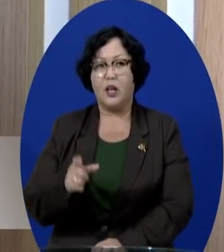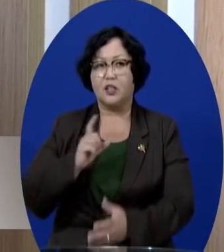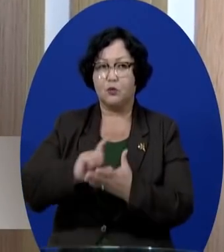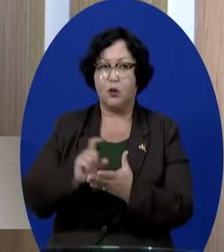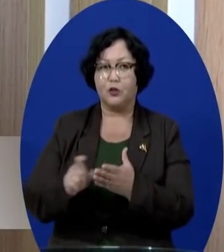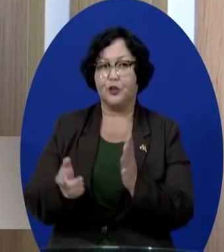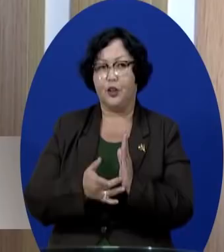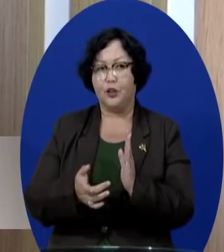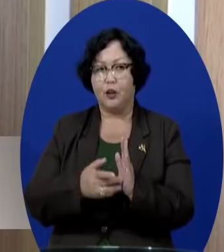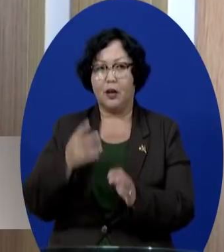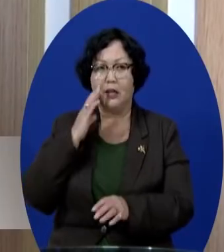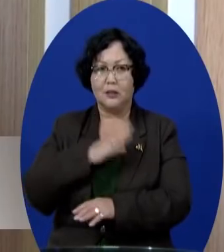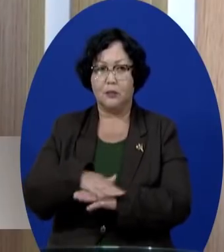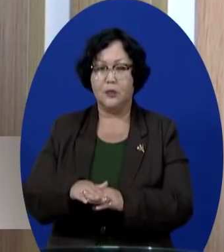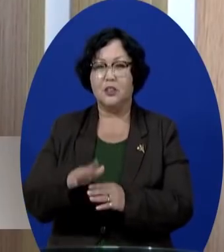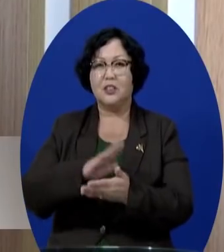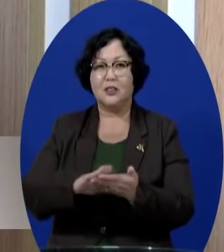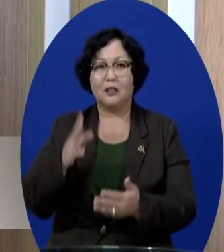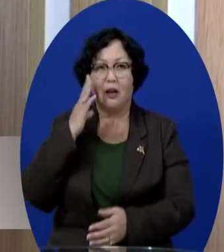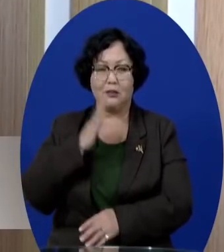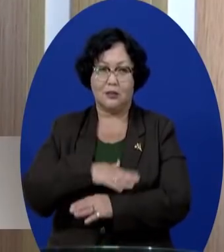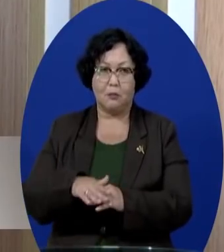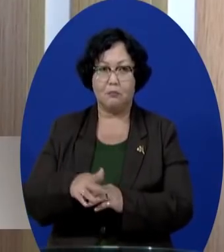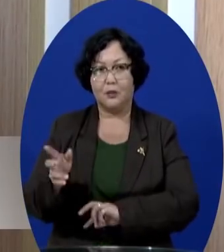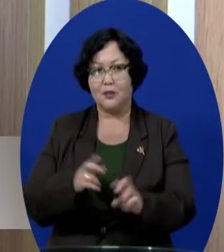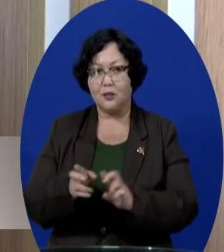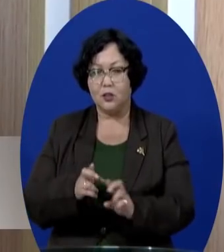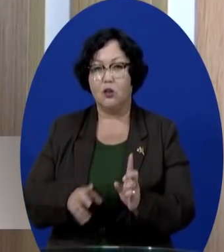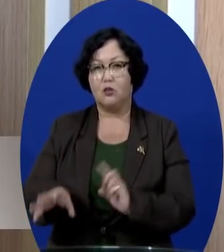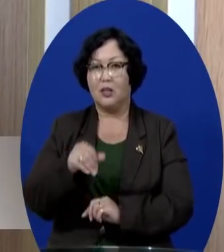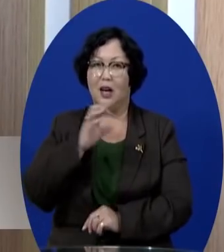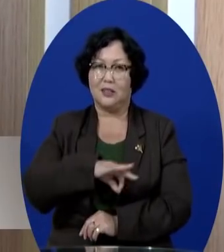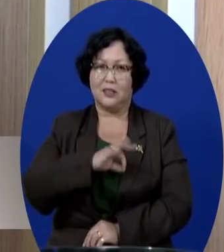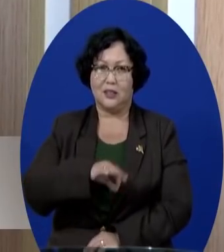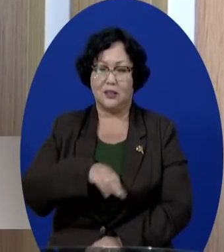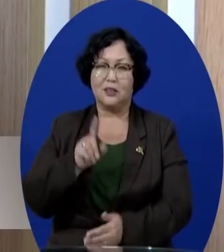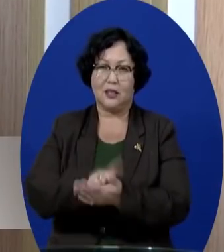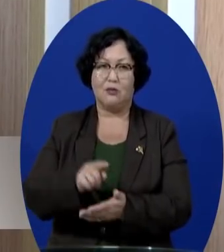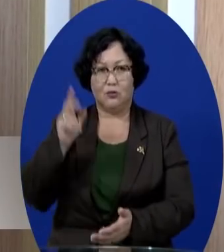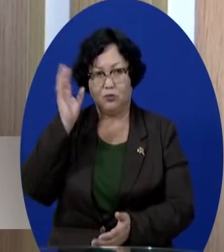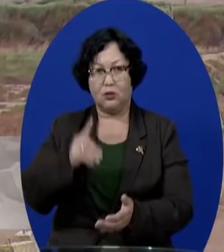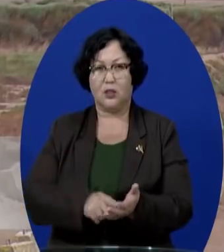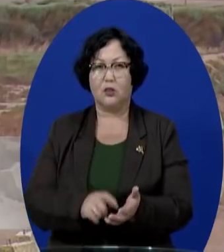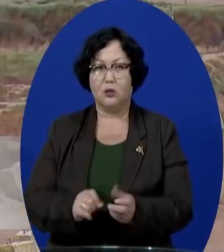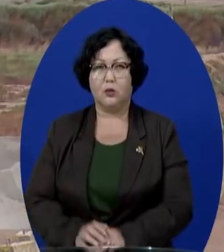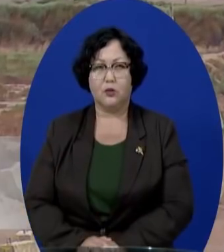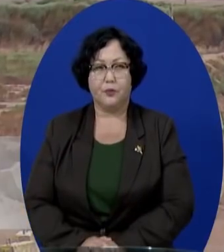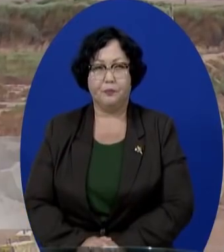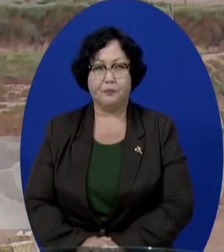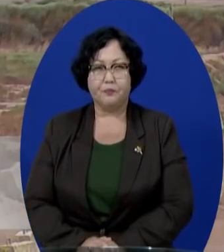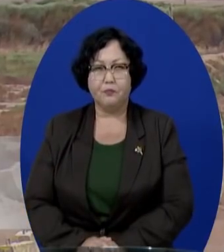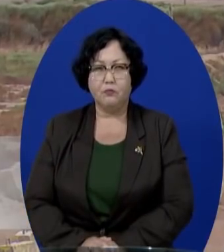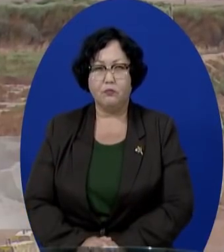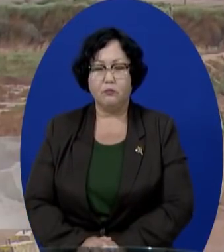технологиудыг дээрэс нь энэ шин хэлбэрүүдийг бизнесийн нөхцлүүдийг ашиглах зайлшгүй шаардлага бий боллоо.